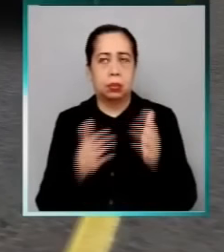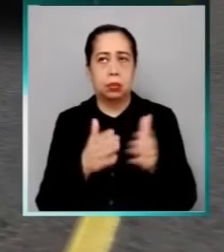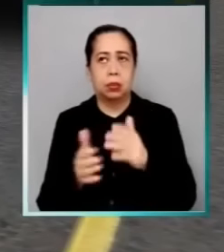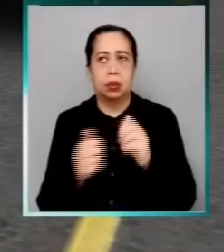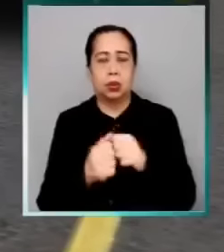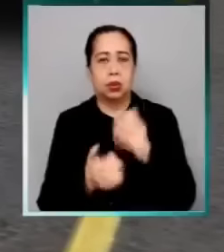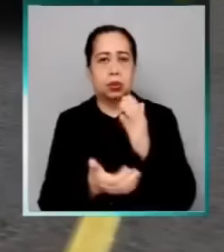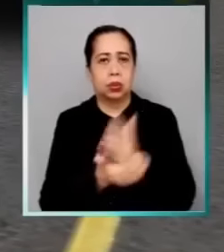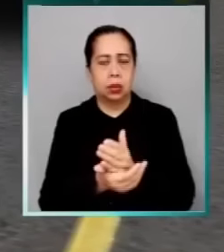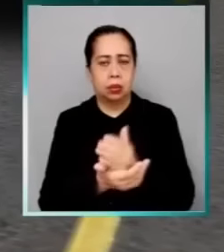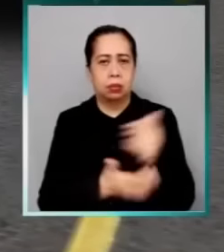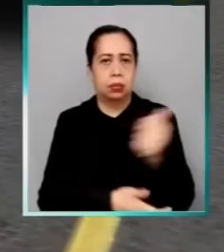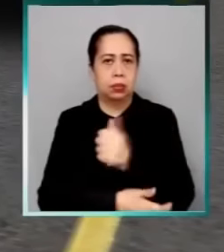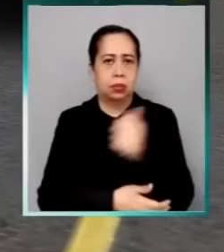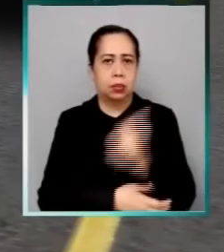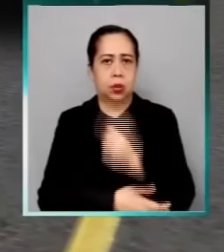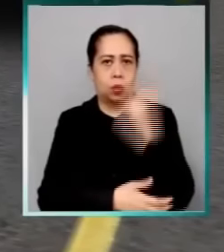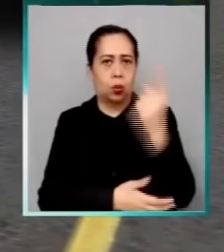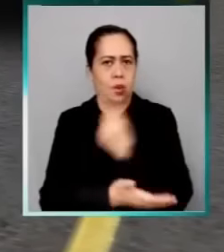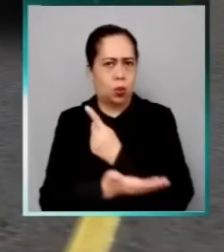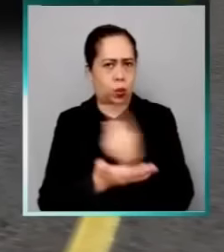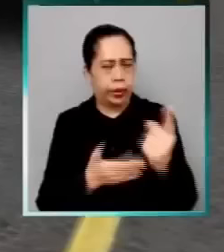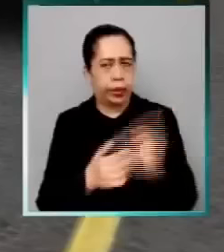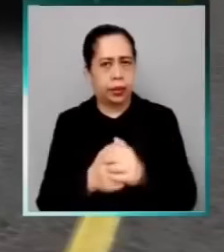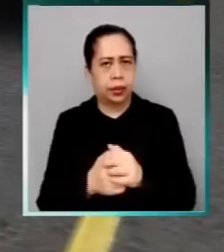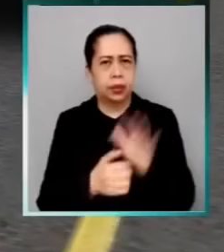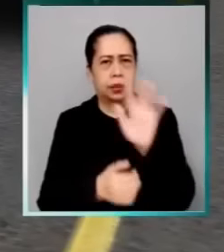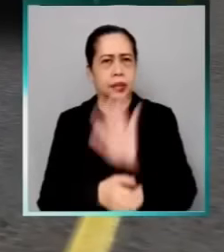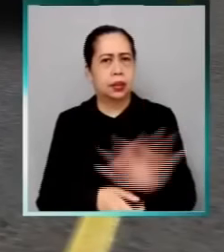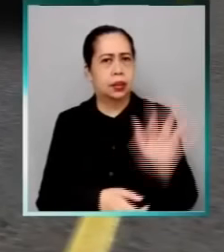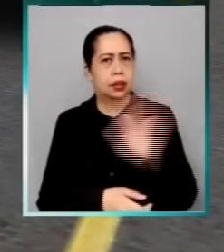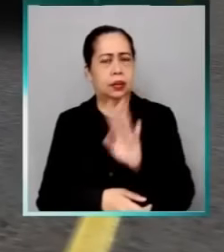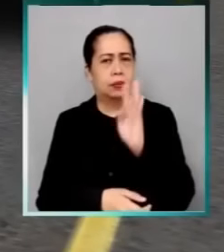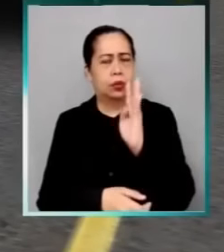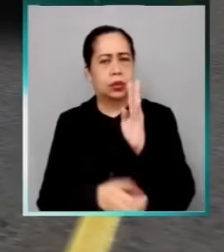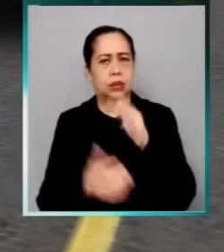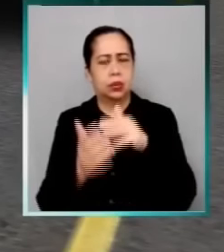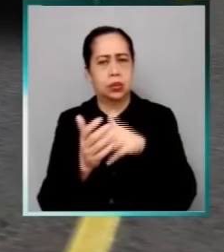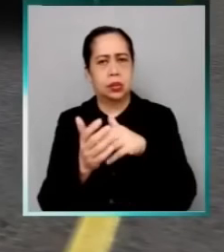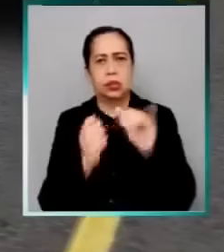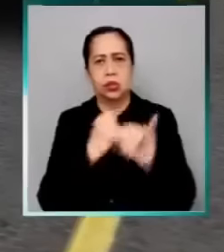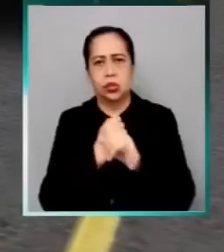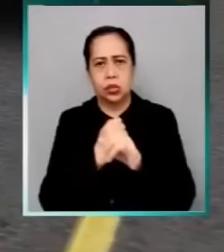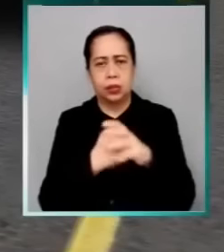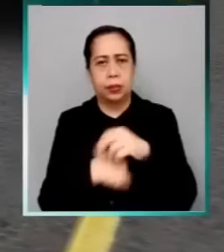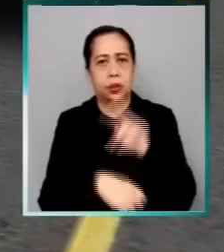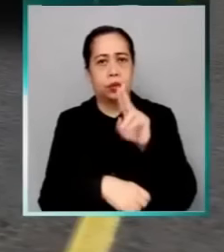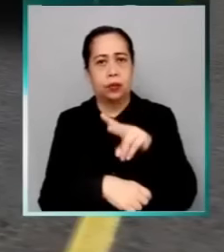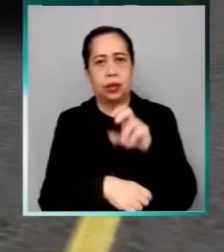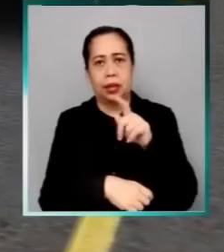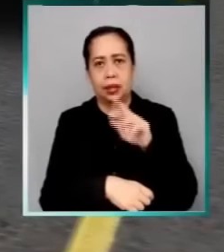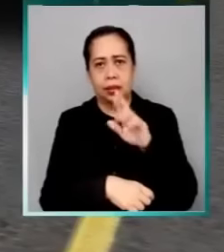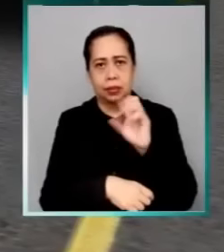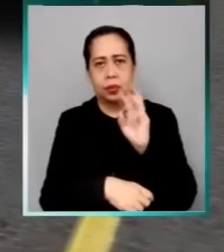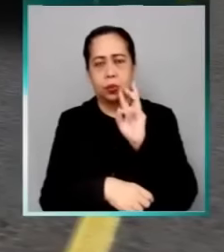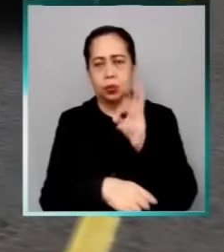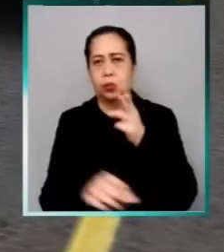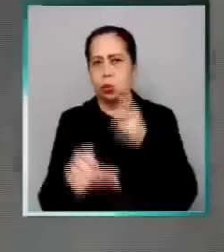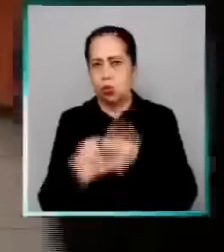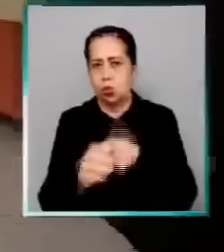pasada ng isang linggo. Tinatayang 40,000 jeepney at UV Express daw ang sasali